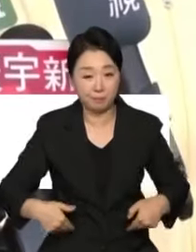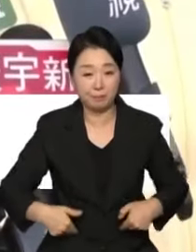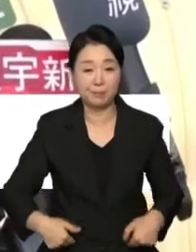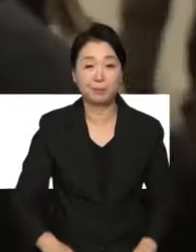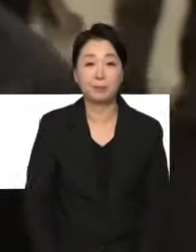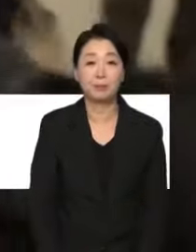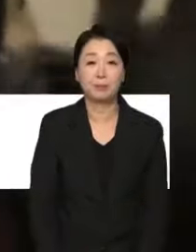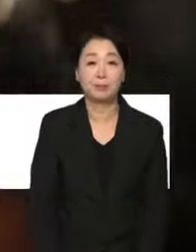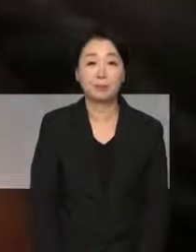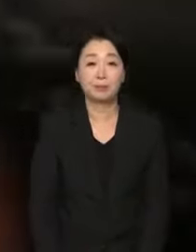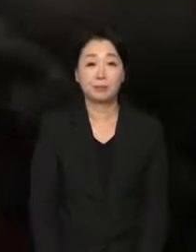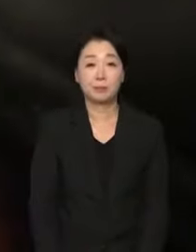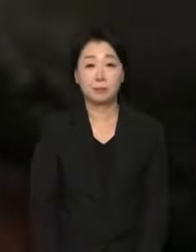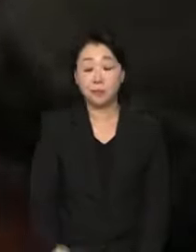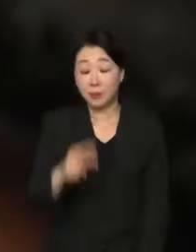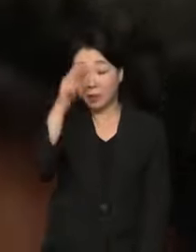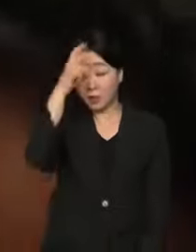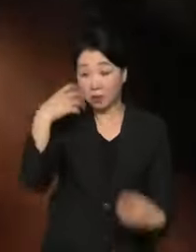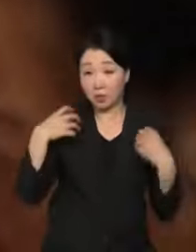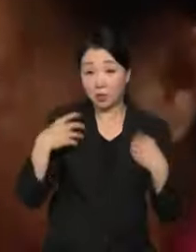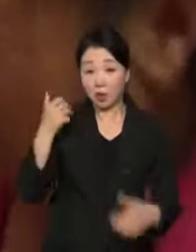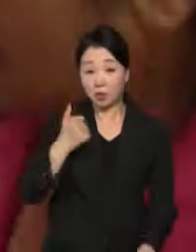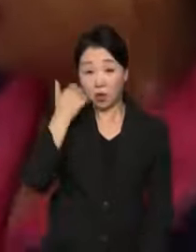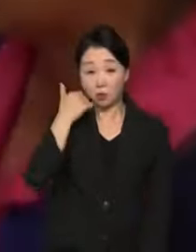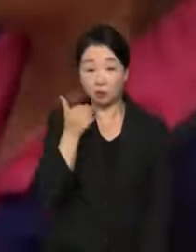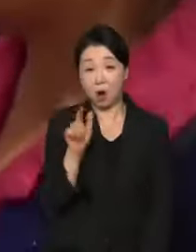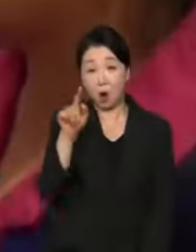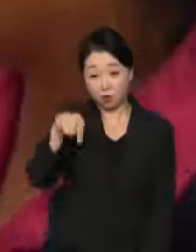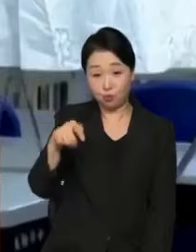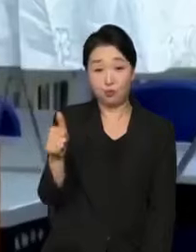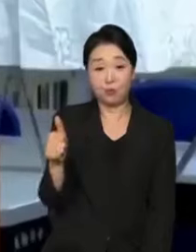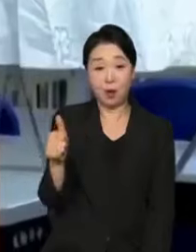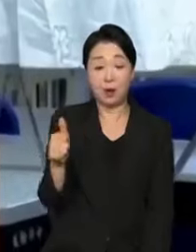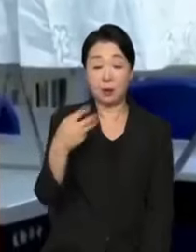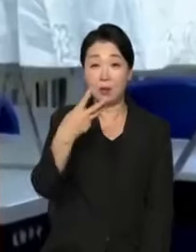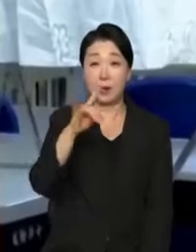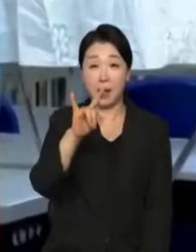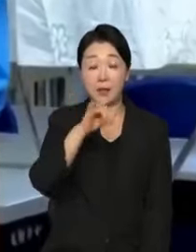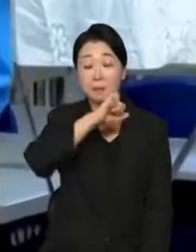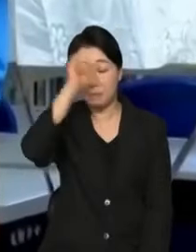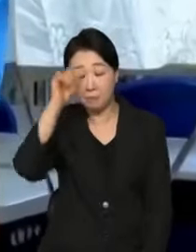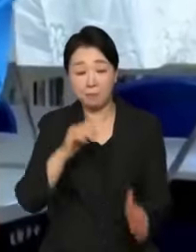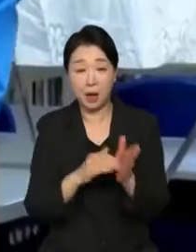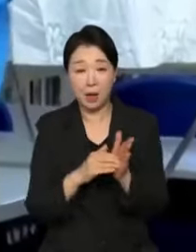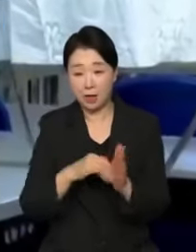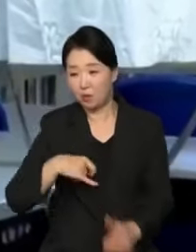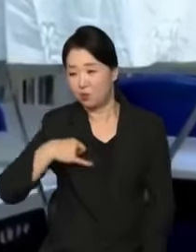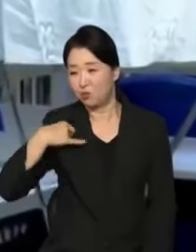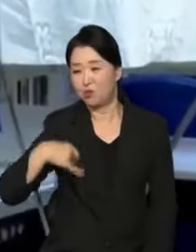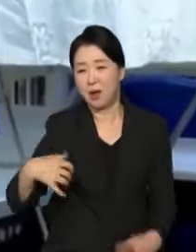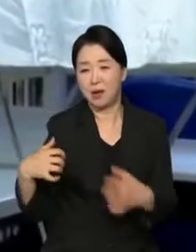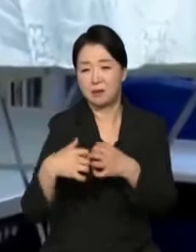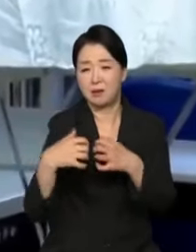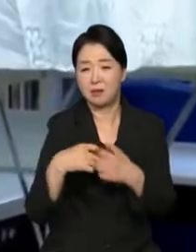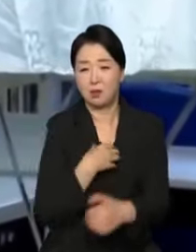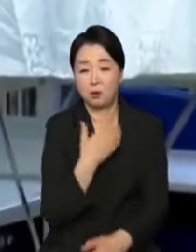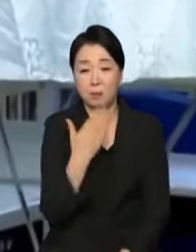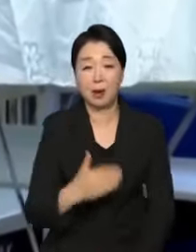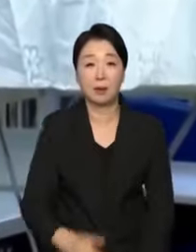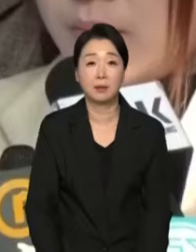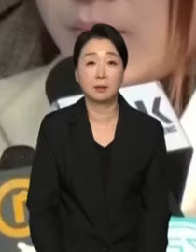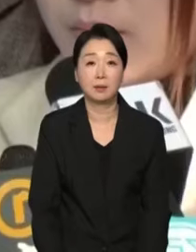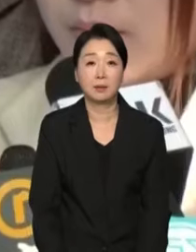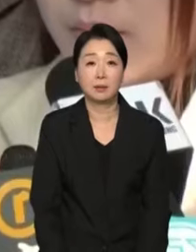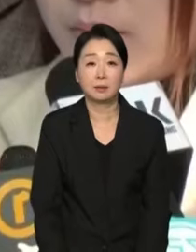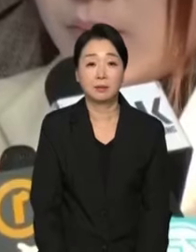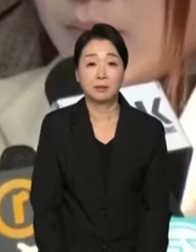每次的投票都很珍惜，因为这个是台湾得来不易的民主，我们都应该珍惜民主，踊跃投票。 경찰청장 출신의 허우 후보는 라이 후보가 당선되면 중국과 전쟁을 불러올 수 있다고 주장했습니다.